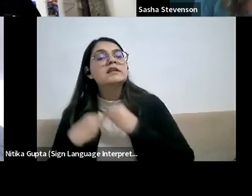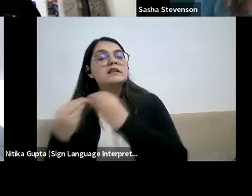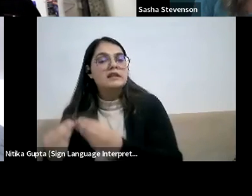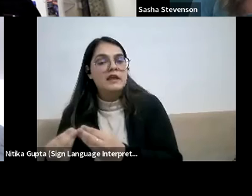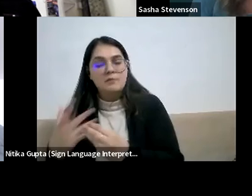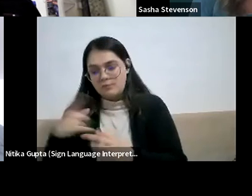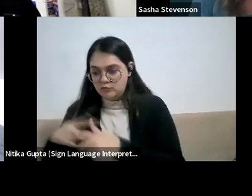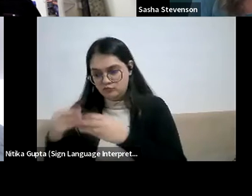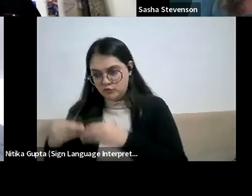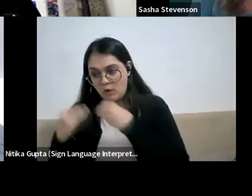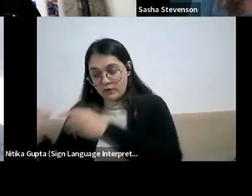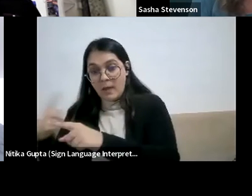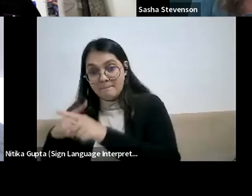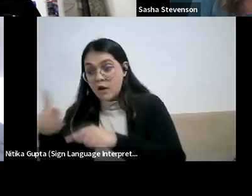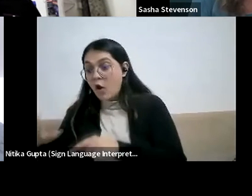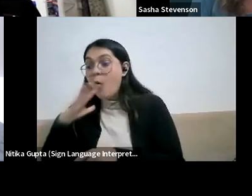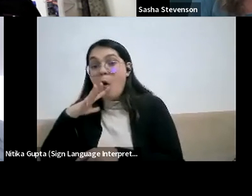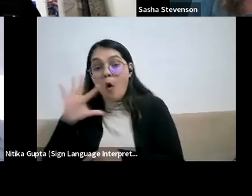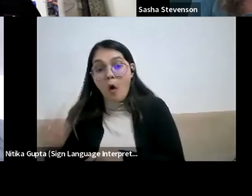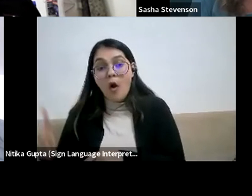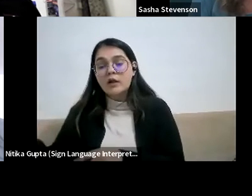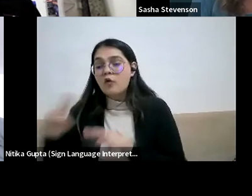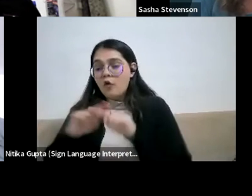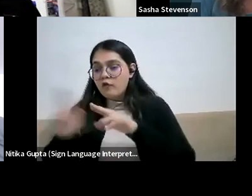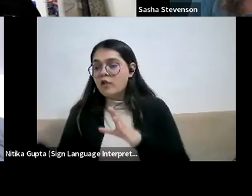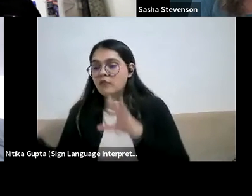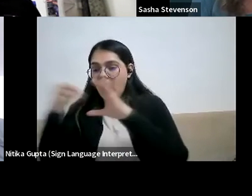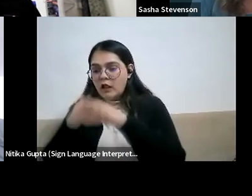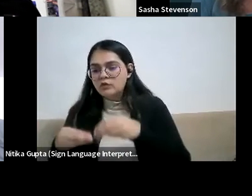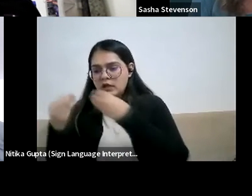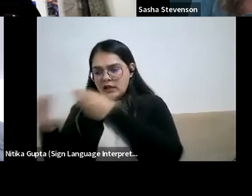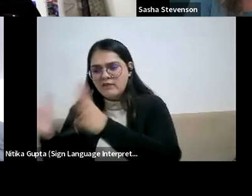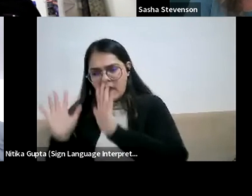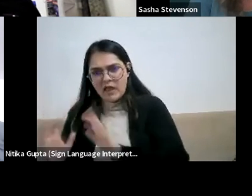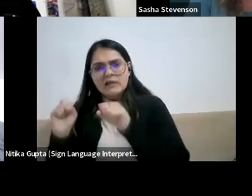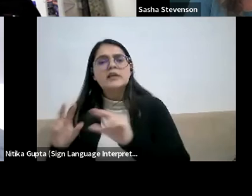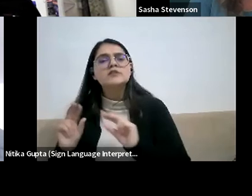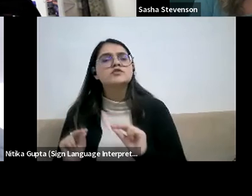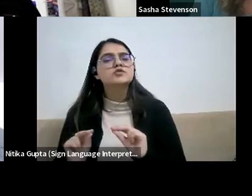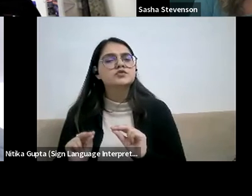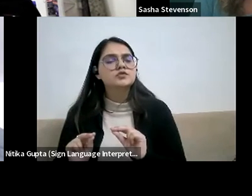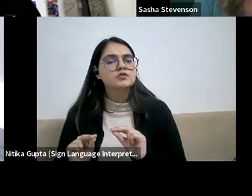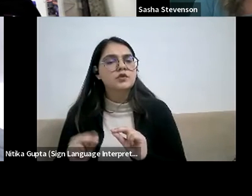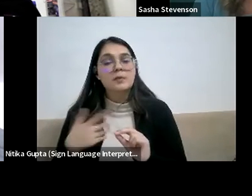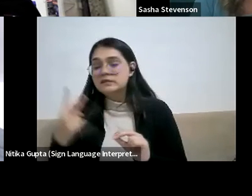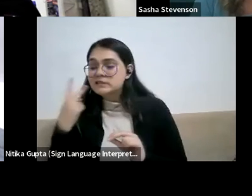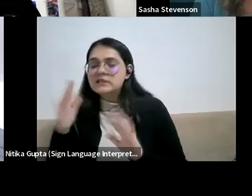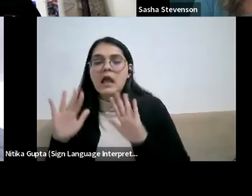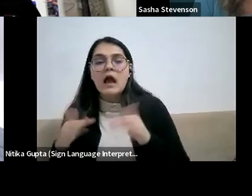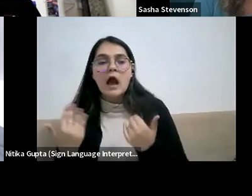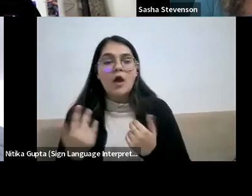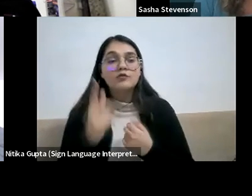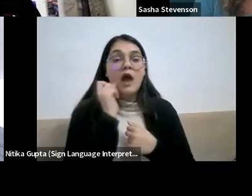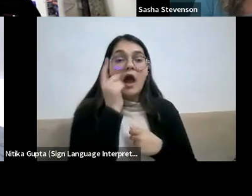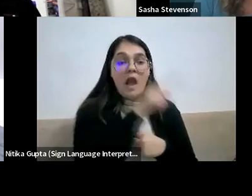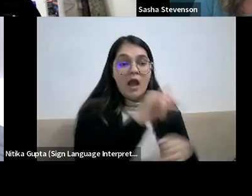the beneficiaries of reservation or affirmative action? तो बहुत बड़ा प्रोसेस है, और ये